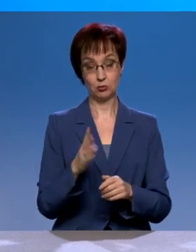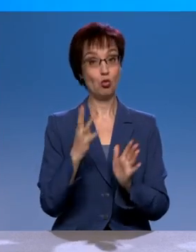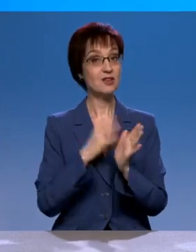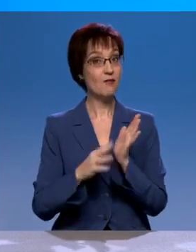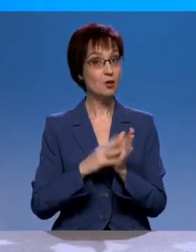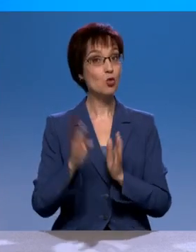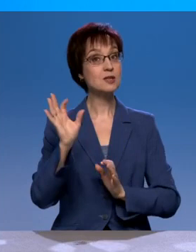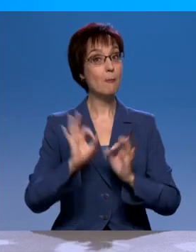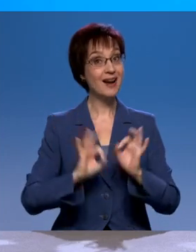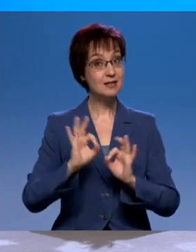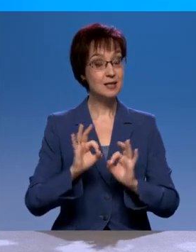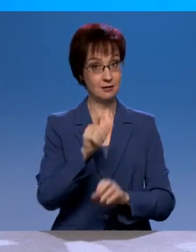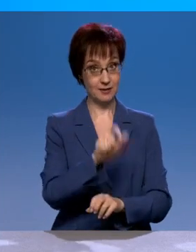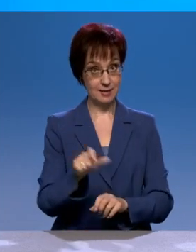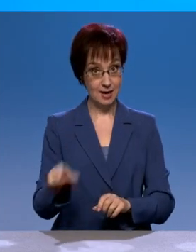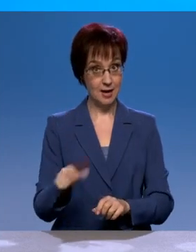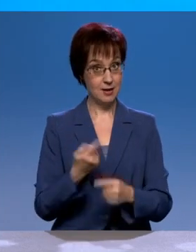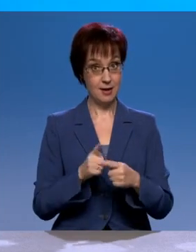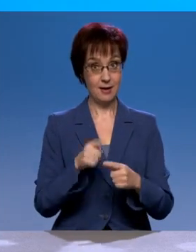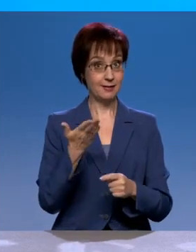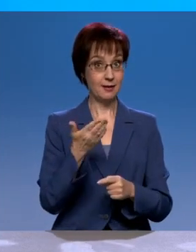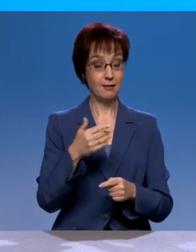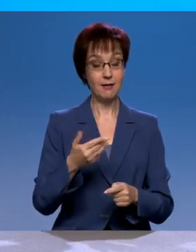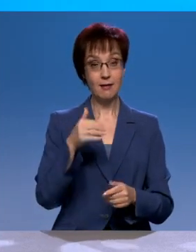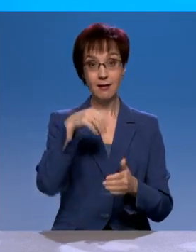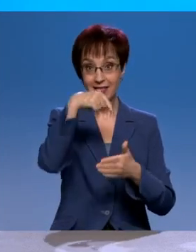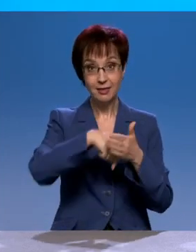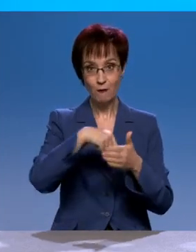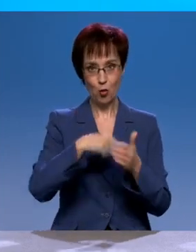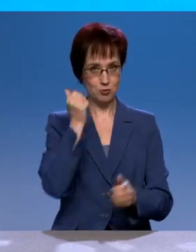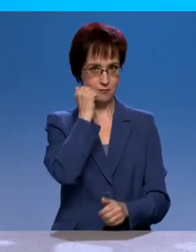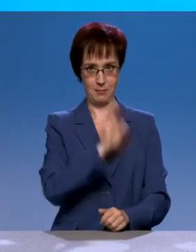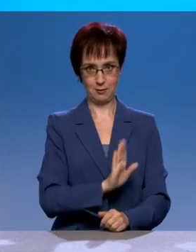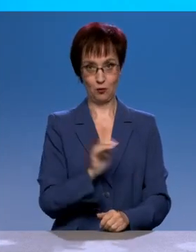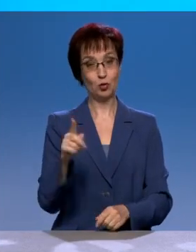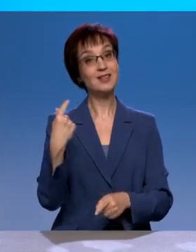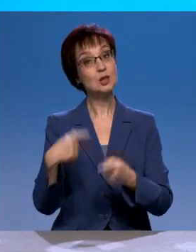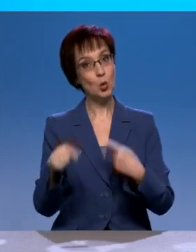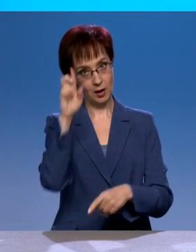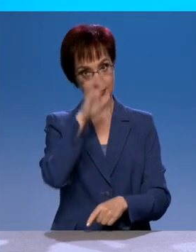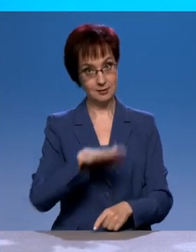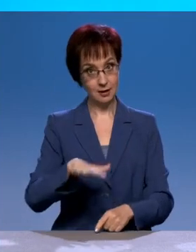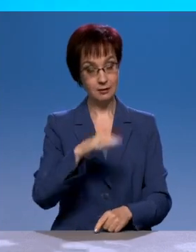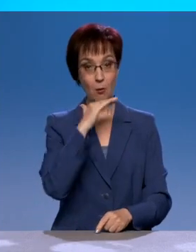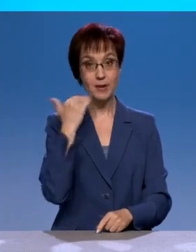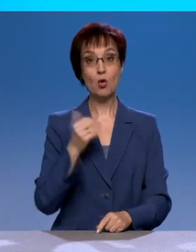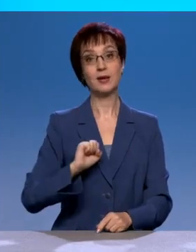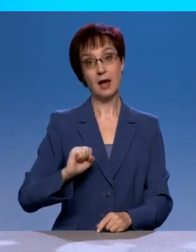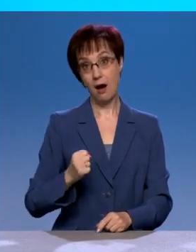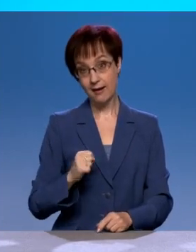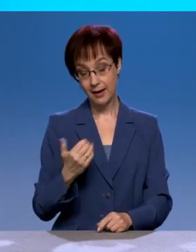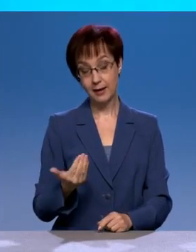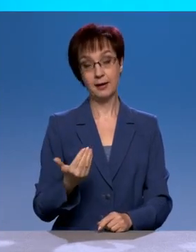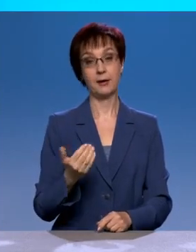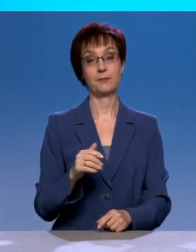страна, это не Москва. И многие наши коллеги, при всем к ним уважении, в основном свой эфир занимают новостями из Москвы, вокруг